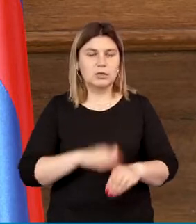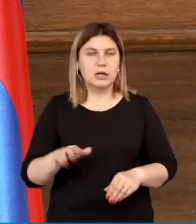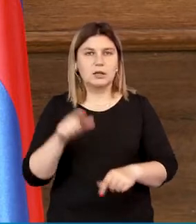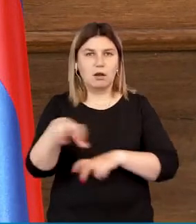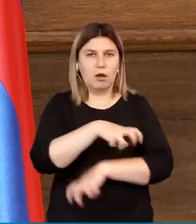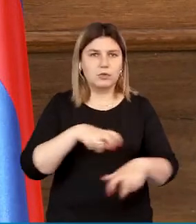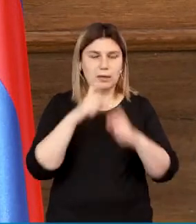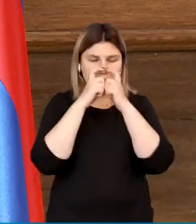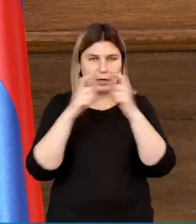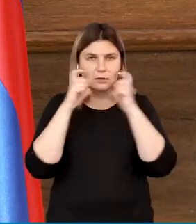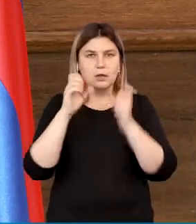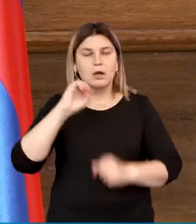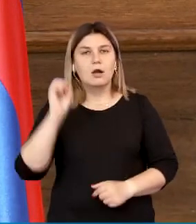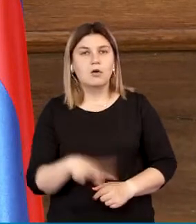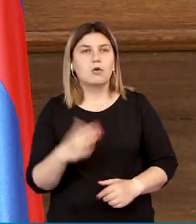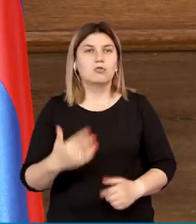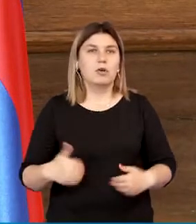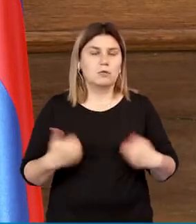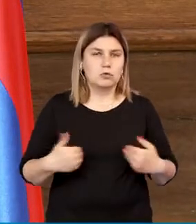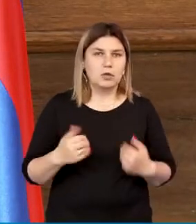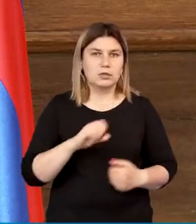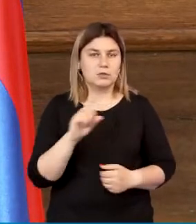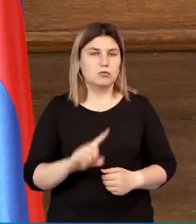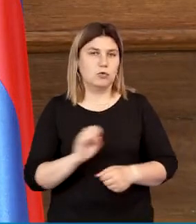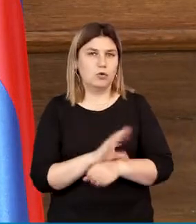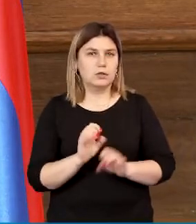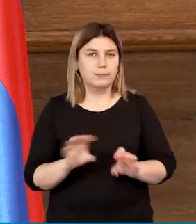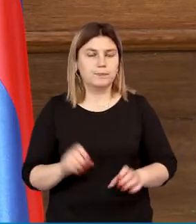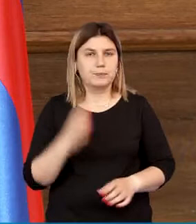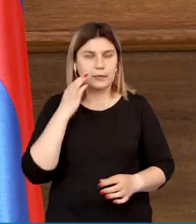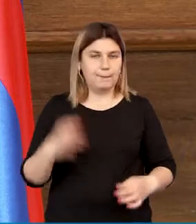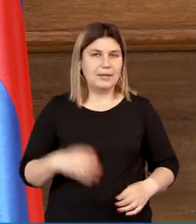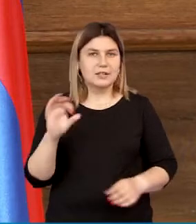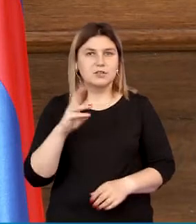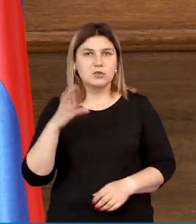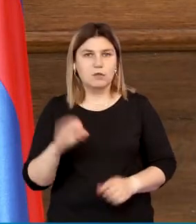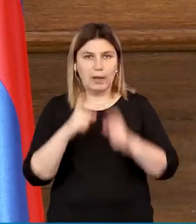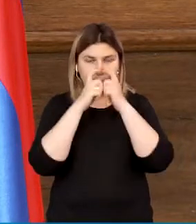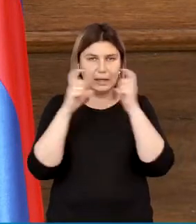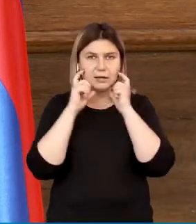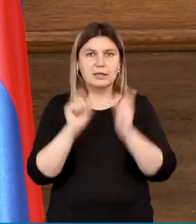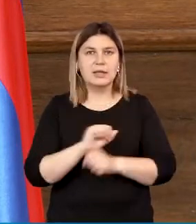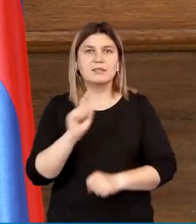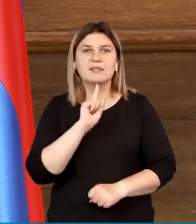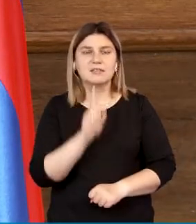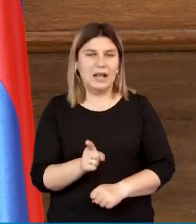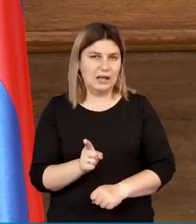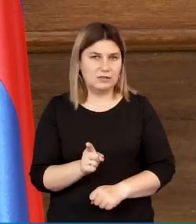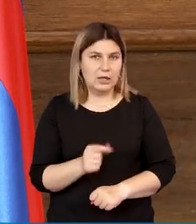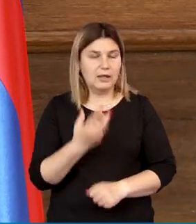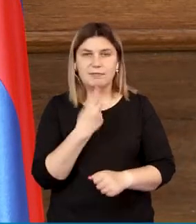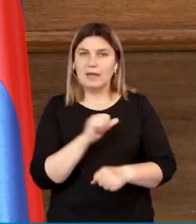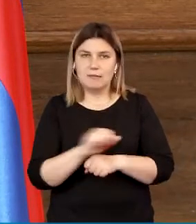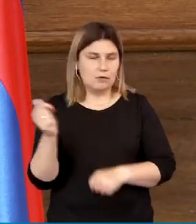godzin skutkuje jeszcze gorszymi problemami zdrowotnymi, aniżeli koronawirus. Panie Sylwio, maseczka jest zaleceniem naszym. Nie jest